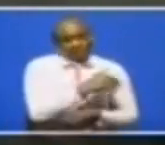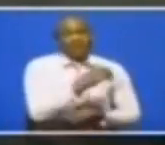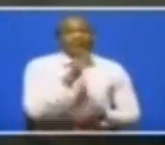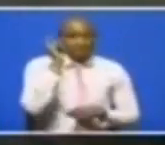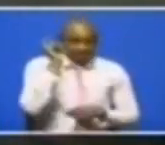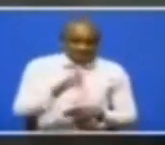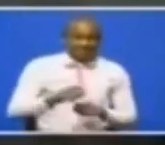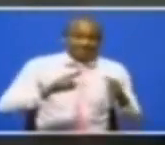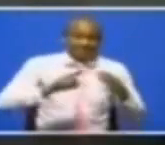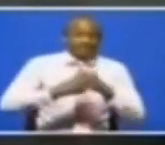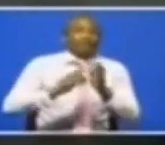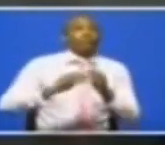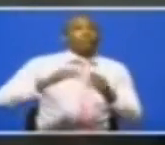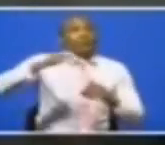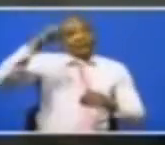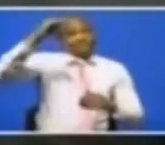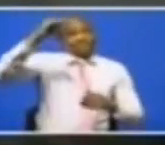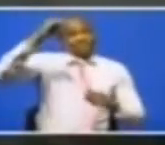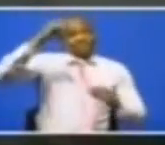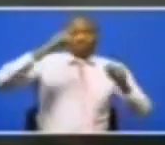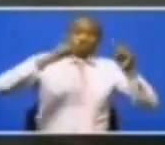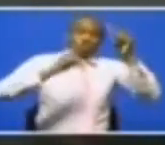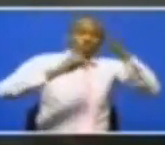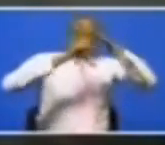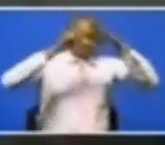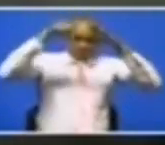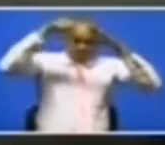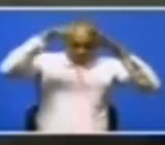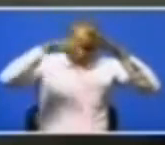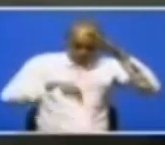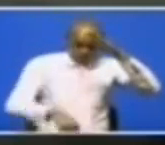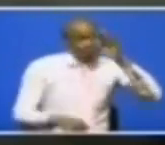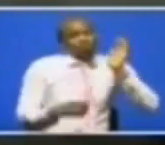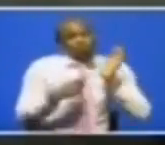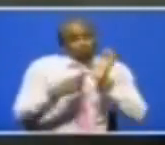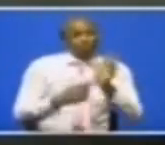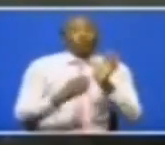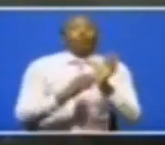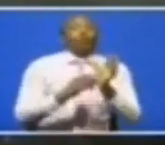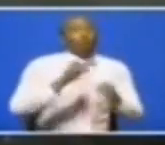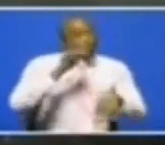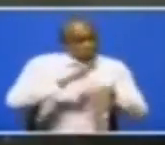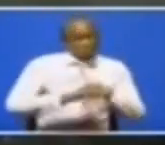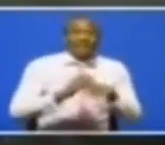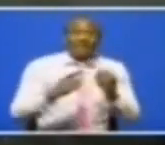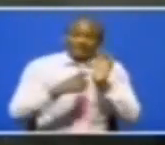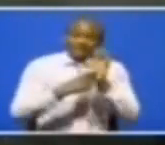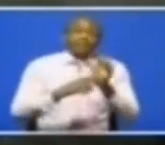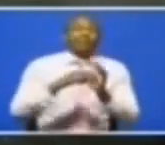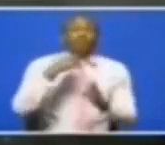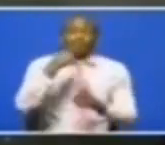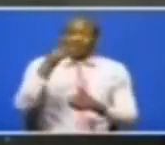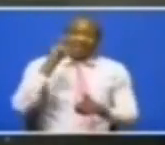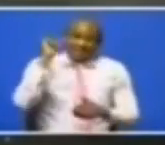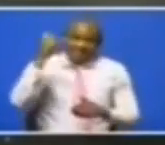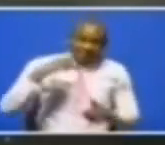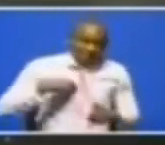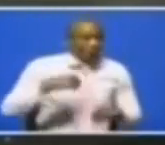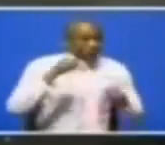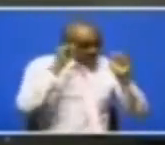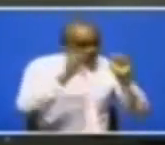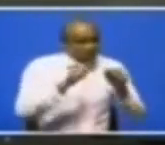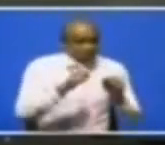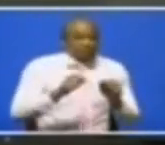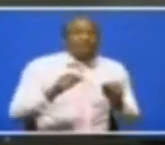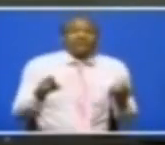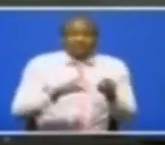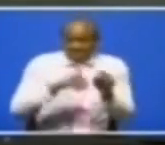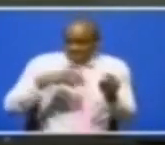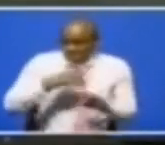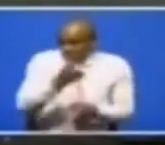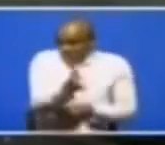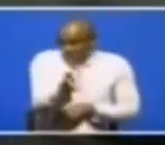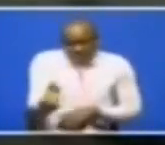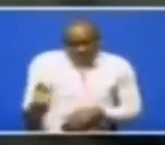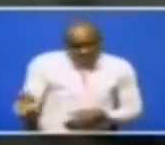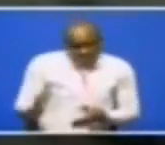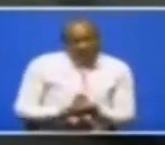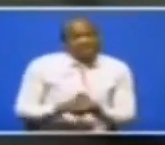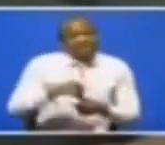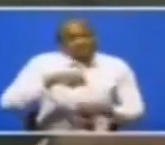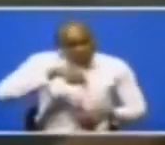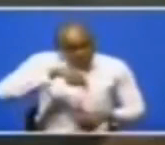tunahitaji kuanzia juu, tuonyeshe mfano kwa Wakenya wote kwamba inawezekana. Naam. Ili wao pia huko chini wafanye